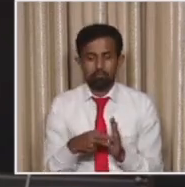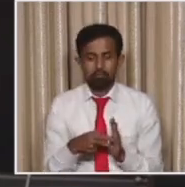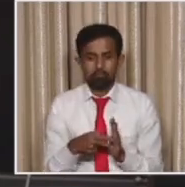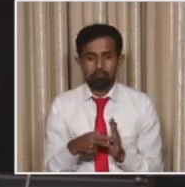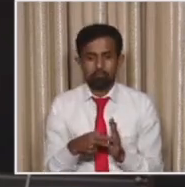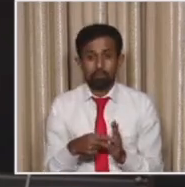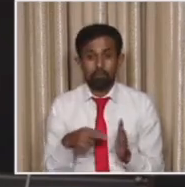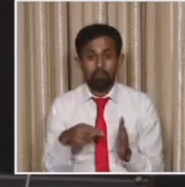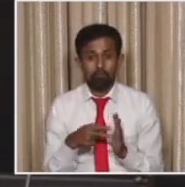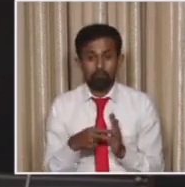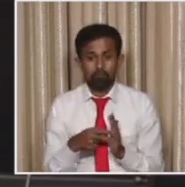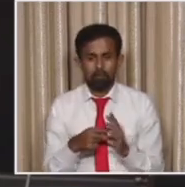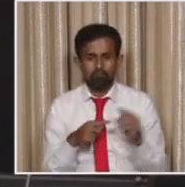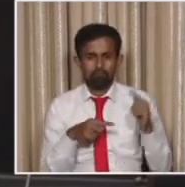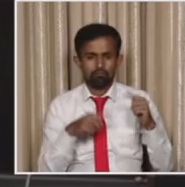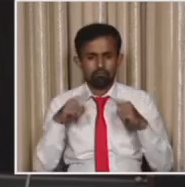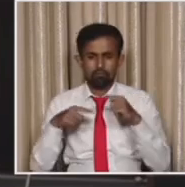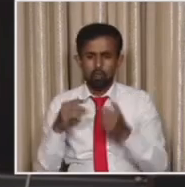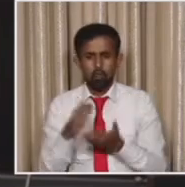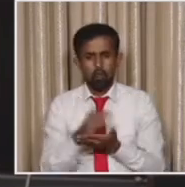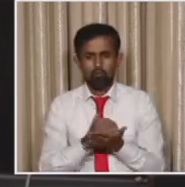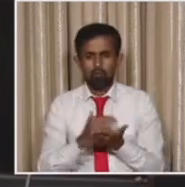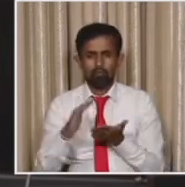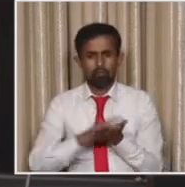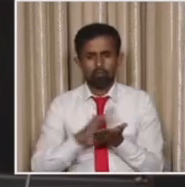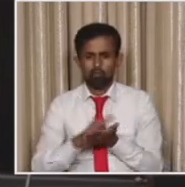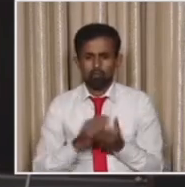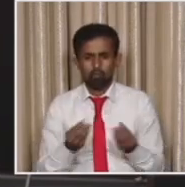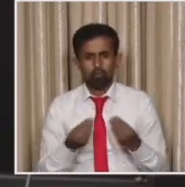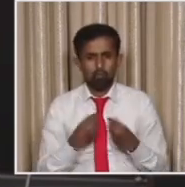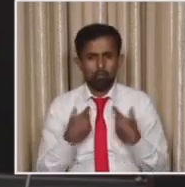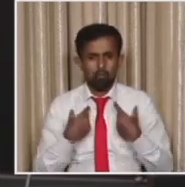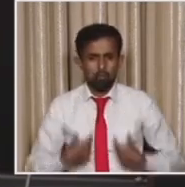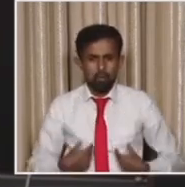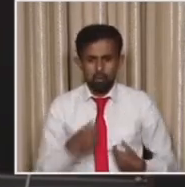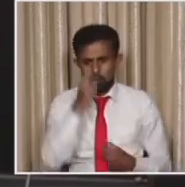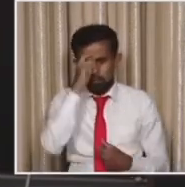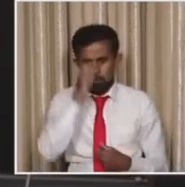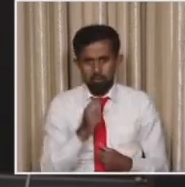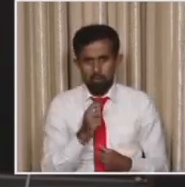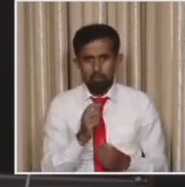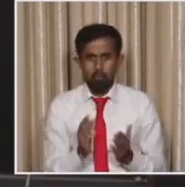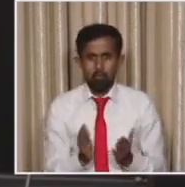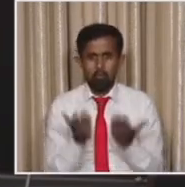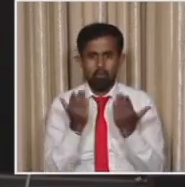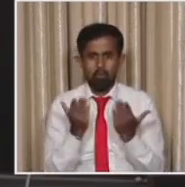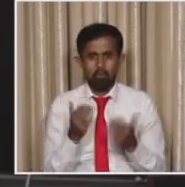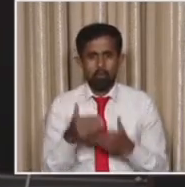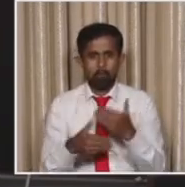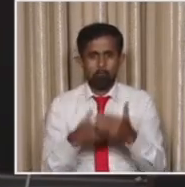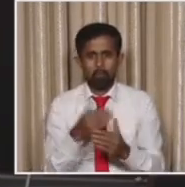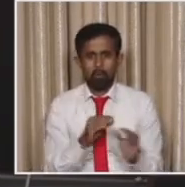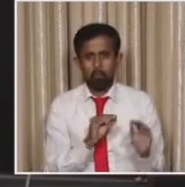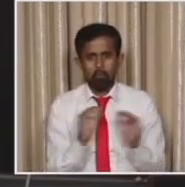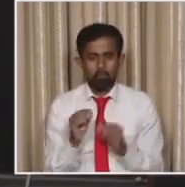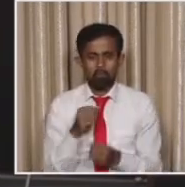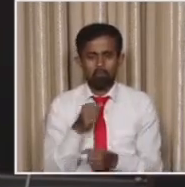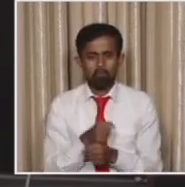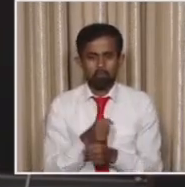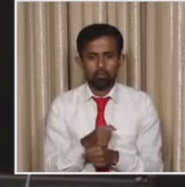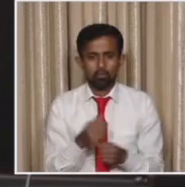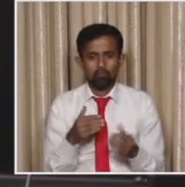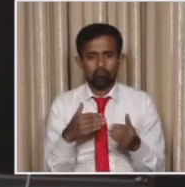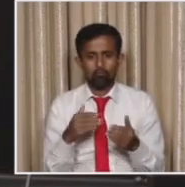ඒ ව්‍යාපෘතියට අඩු වැඩි වශයෙන් සියලු දෙනාම දායක වුණා. මහින්ද රාජපක්ෂ මැතිතුමා ඒක ආරම්භ කරලා කරගෙන ගියා. පසු ආපු රජයත් යම්